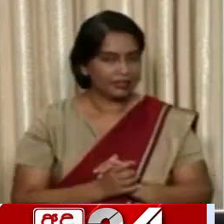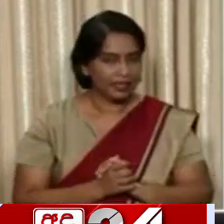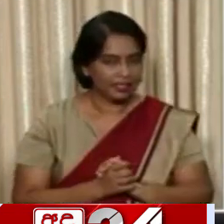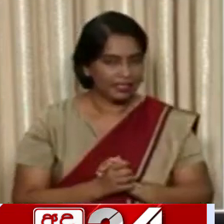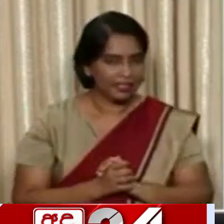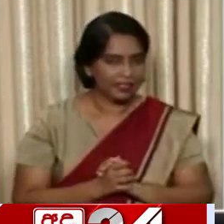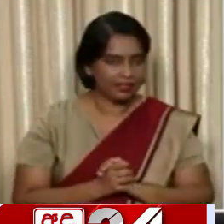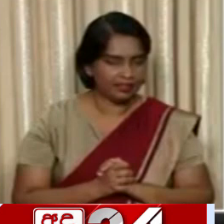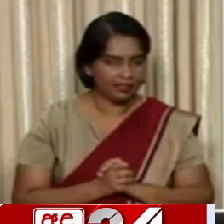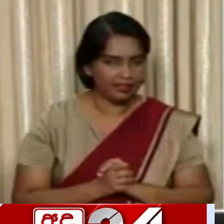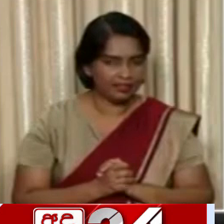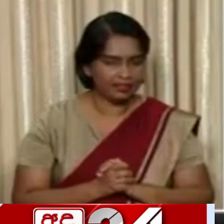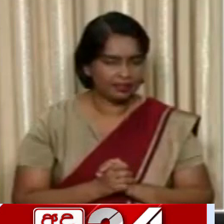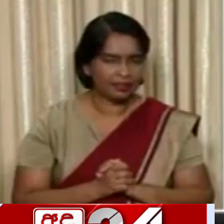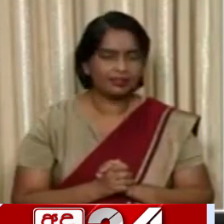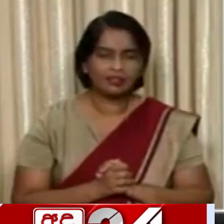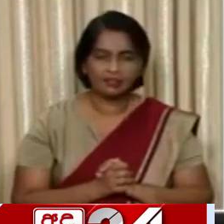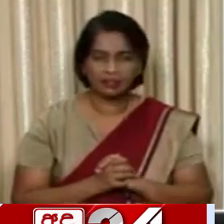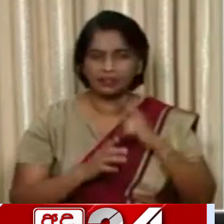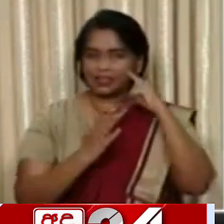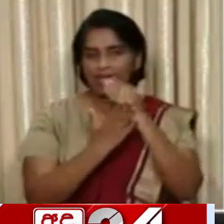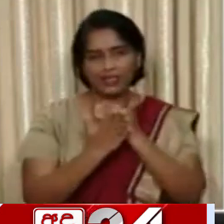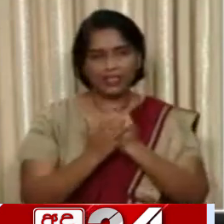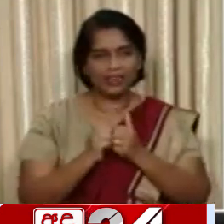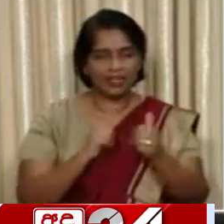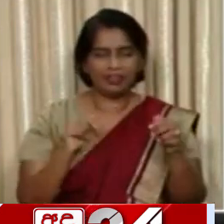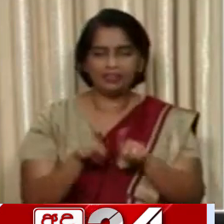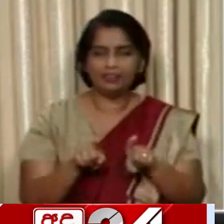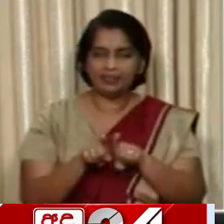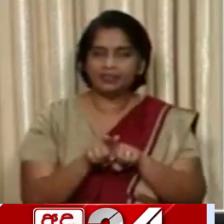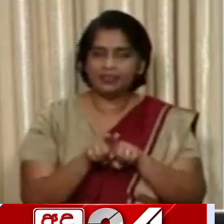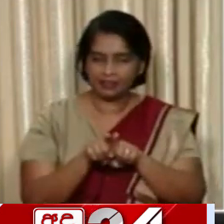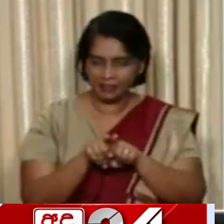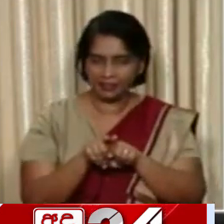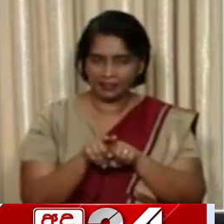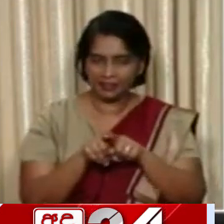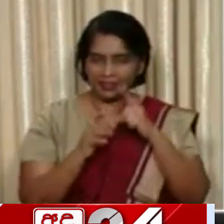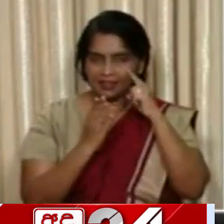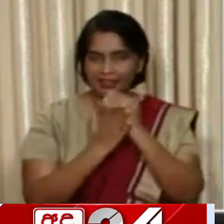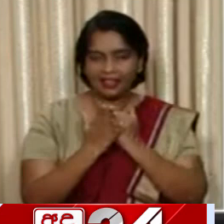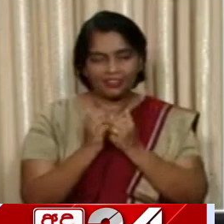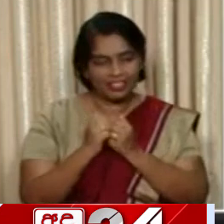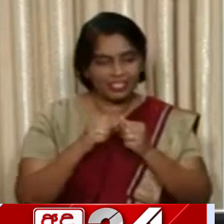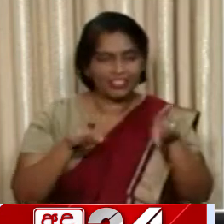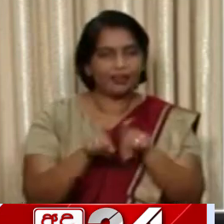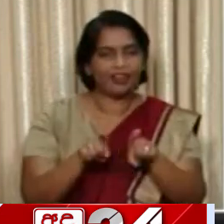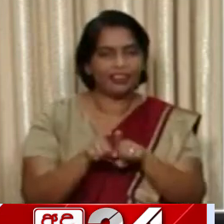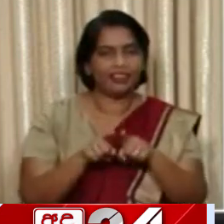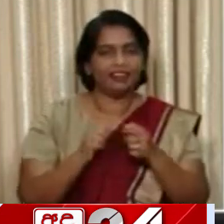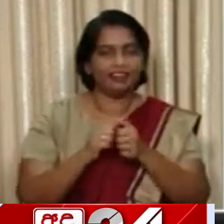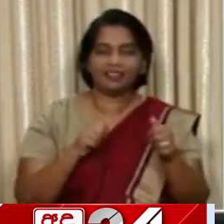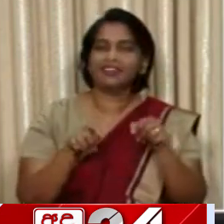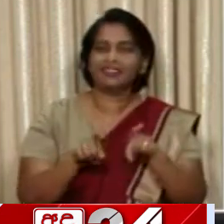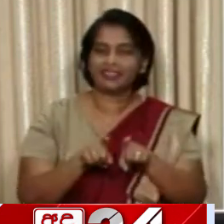ඔව් 200ක් 220ක් හරි ඔබතුමා මෑත කාලෙන් ගිහින් නැතුව ඇති අර බලන්න ලුණුගම් වෙහෙරේ පාරයින යනකොටත් දැන් ගහලා තියෙනවා